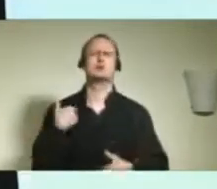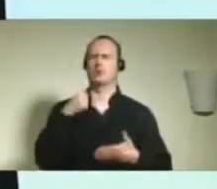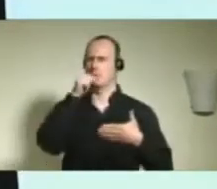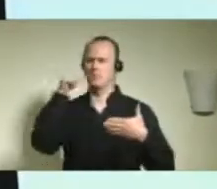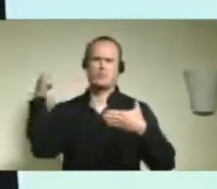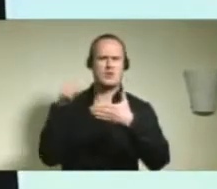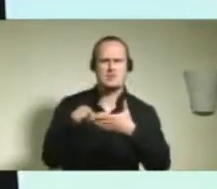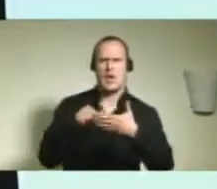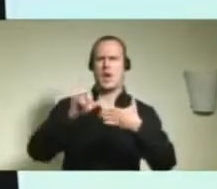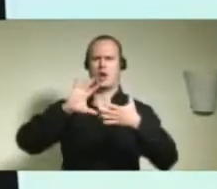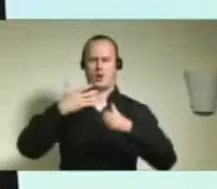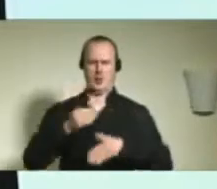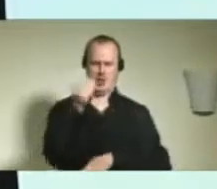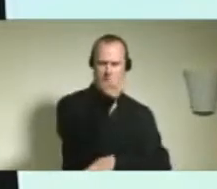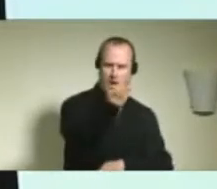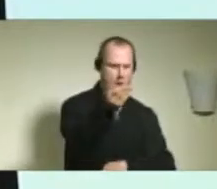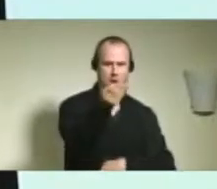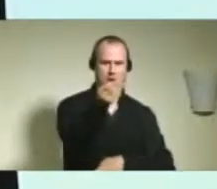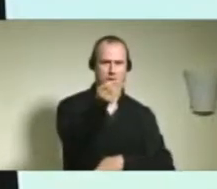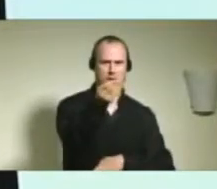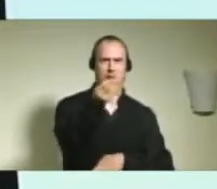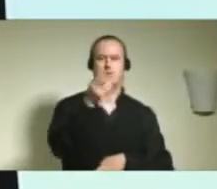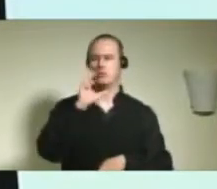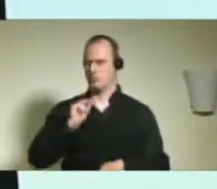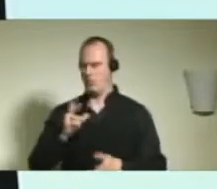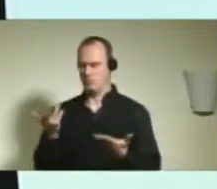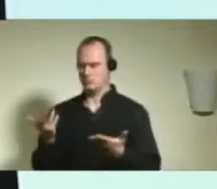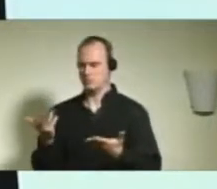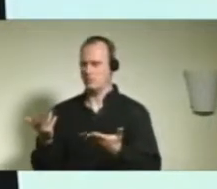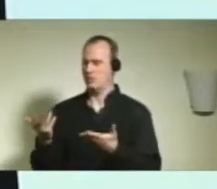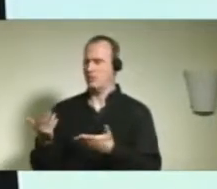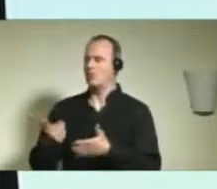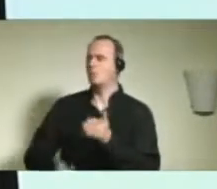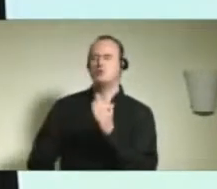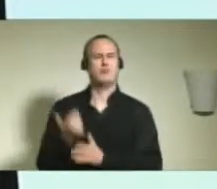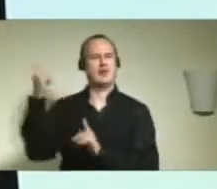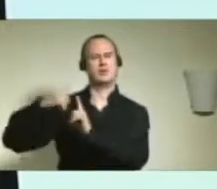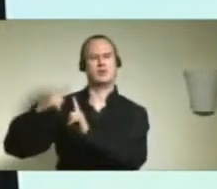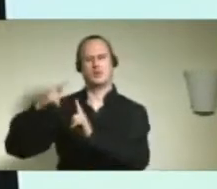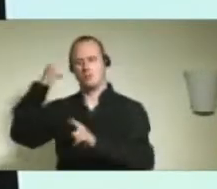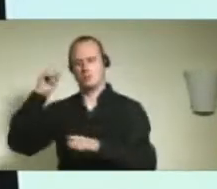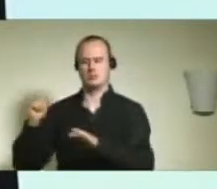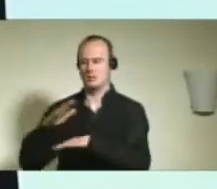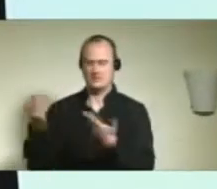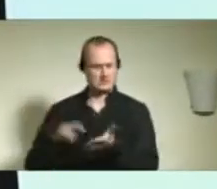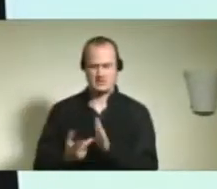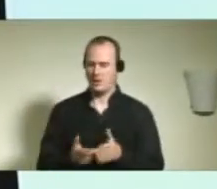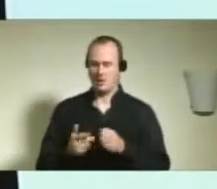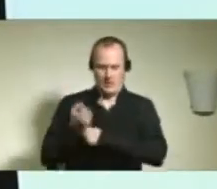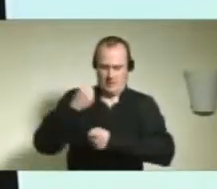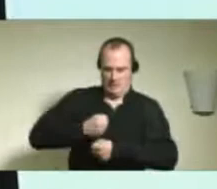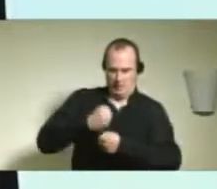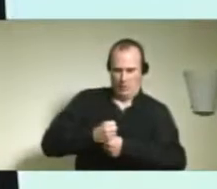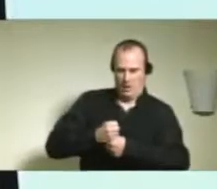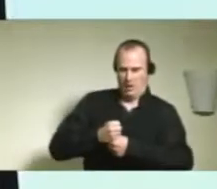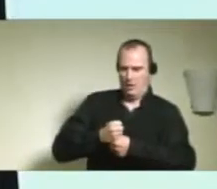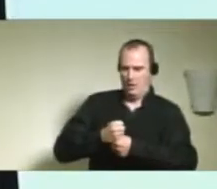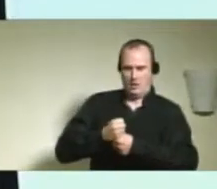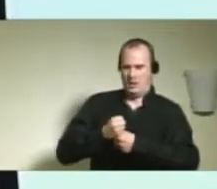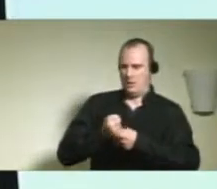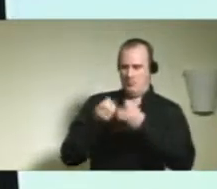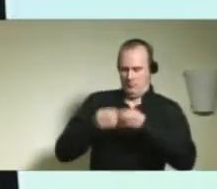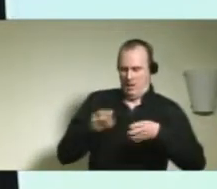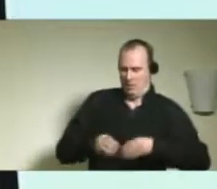nouvelle technologie qui élimine des emplois. Donc, on lutte pour maintenir les emplois et éliminer les effets défavorables de la